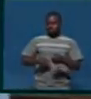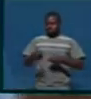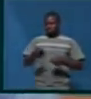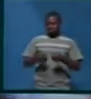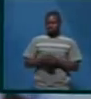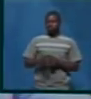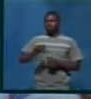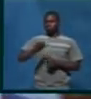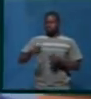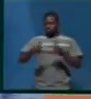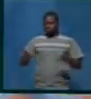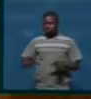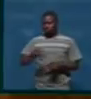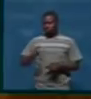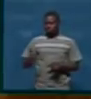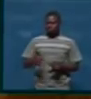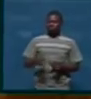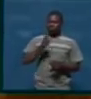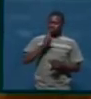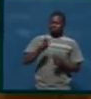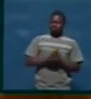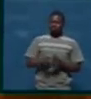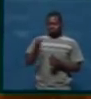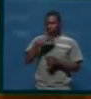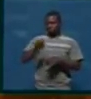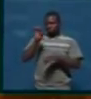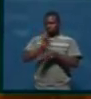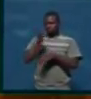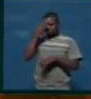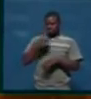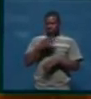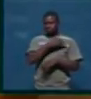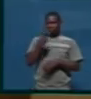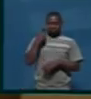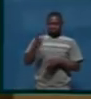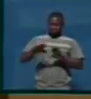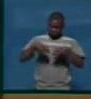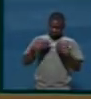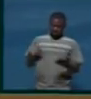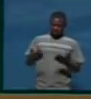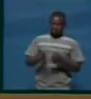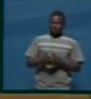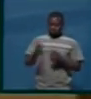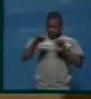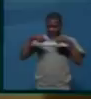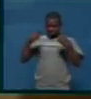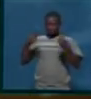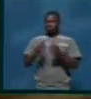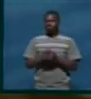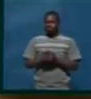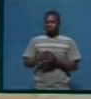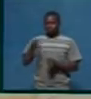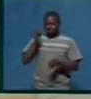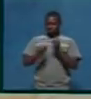réalité. À la cathédrale Notre-Dame de Lourdes, le ministre constate l'état de vétusté de l'édifice. Si à la Grande Mosquée de